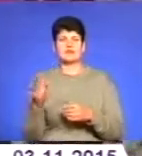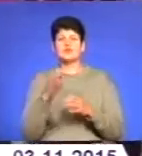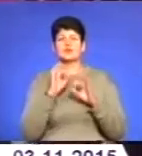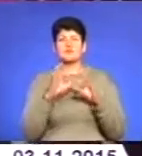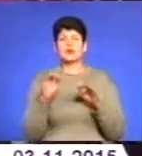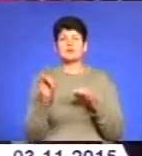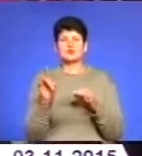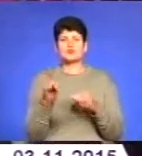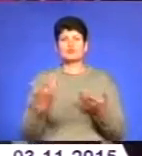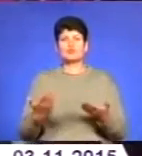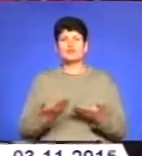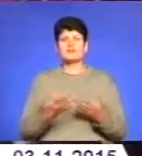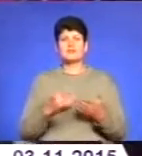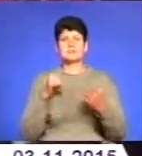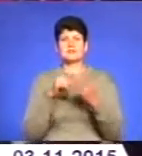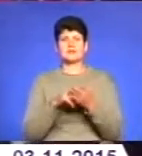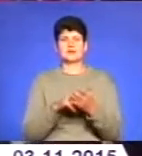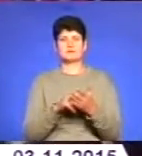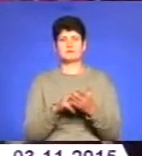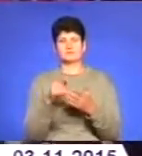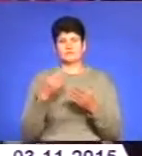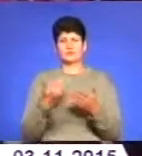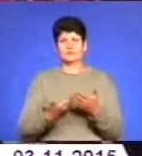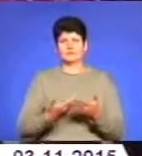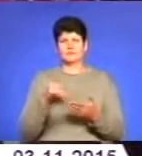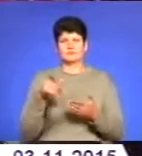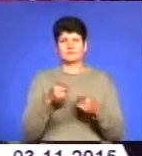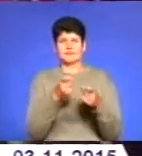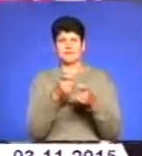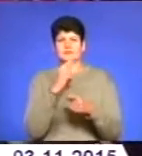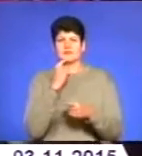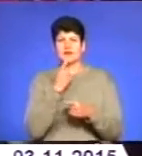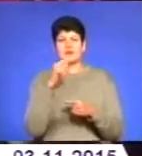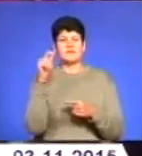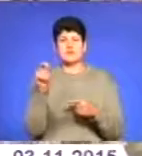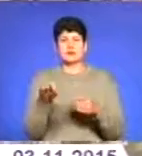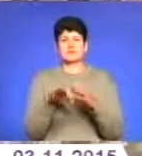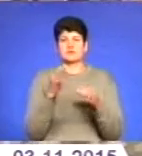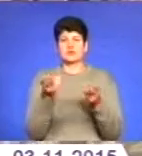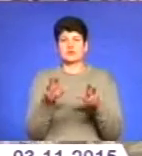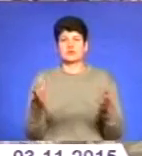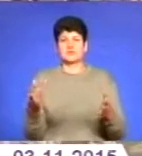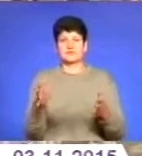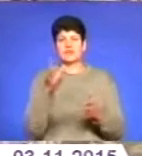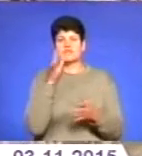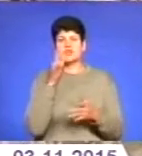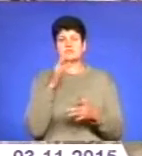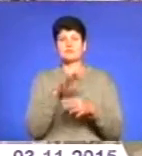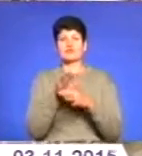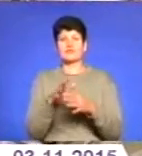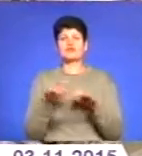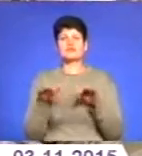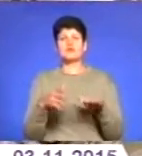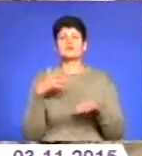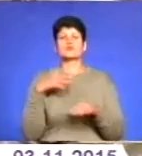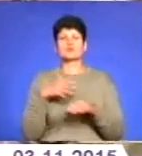розповідає, по живих мішенях стріляти нелегко, але війна не залишає вибору. Під час бойових дій розумієш,